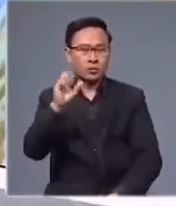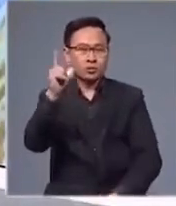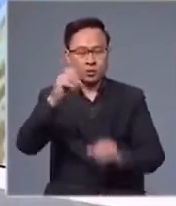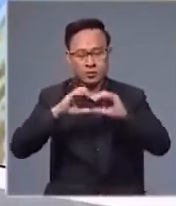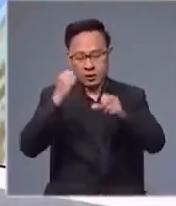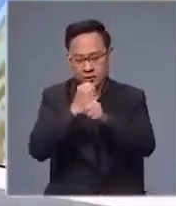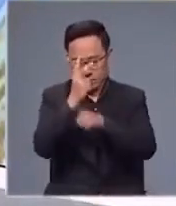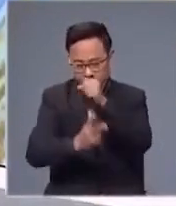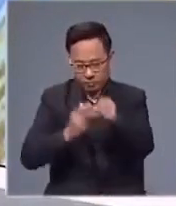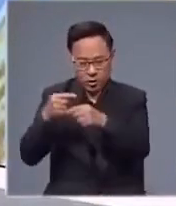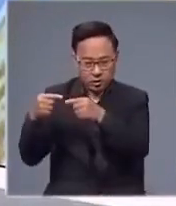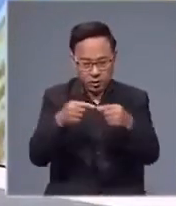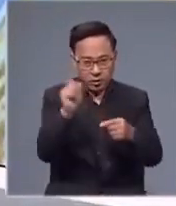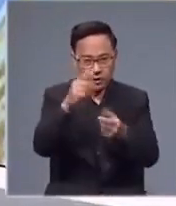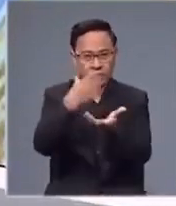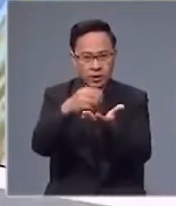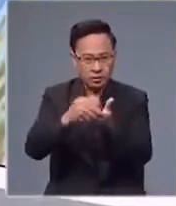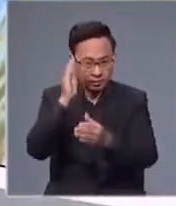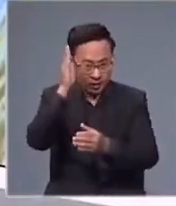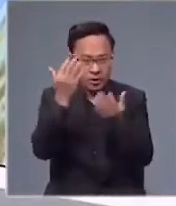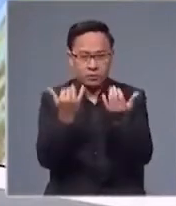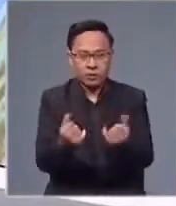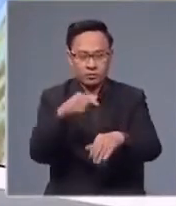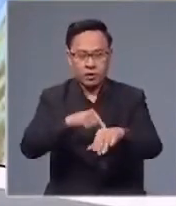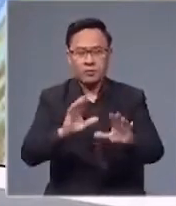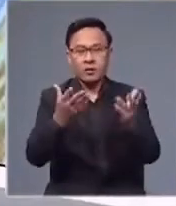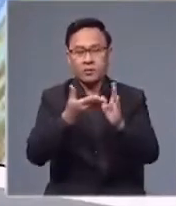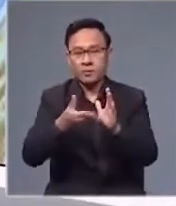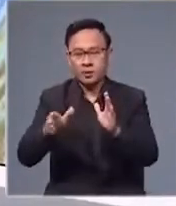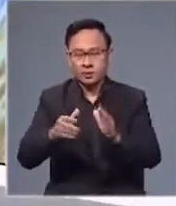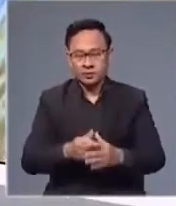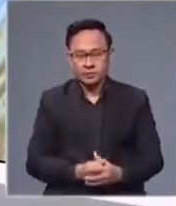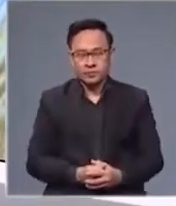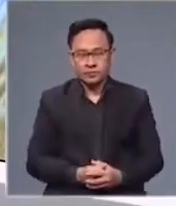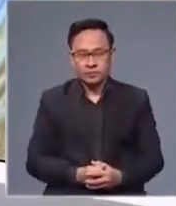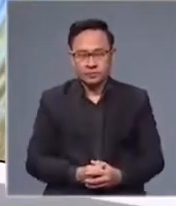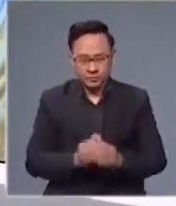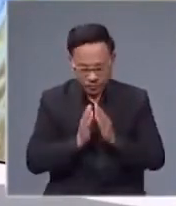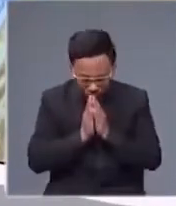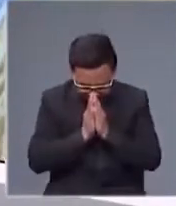างสัปดาห์หน้าจะเป็นเรื่องอะไรติดตามได้กันอีกครั้งส่วนวันนี้หมดเวลาแล้วลาคุณผู้ชมผู้ฟังไปก่อนสวัสดีค่ะ